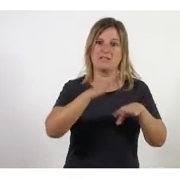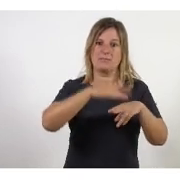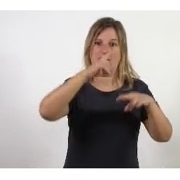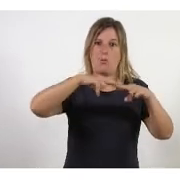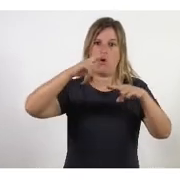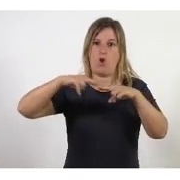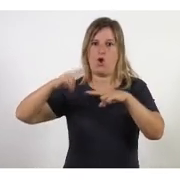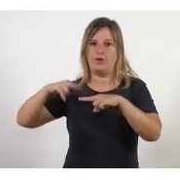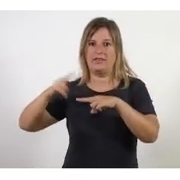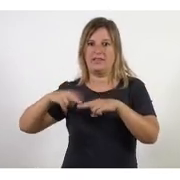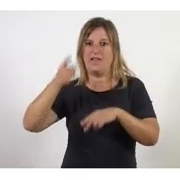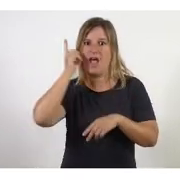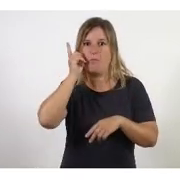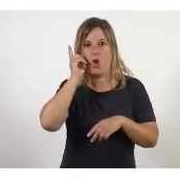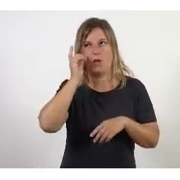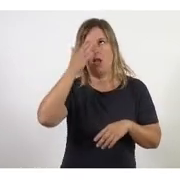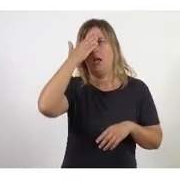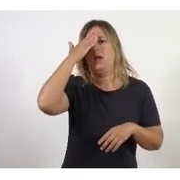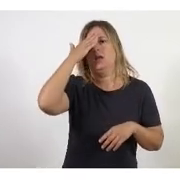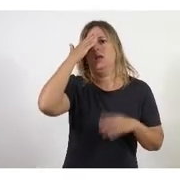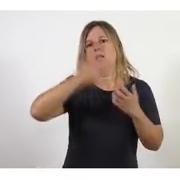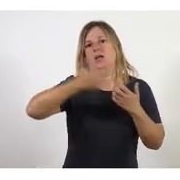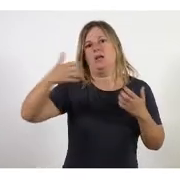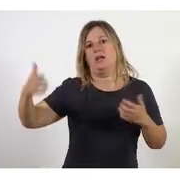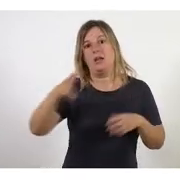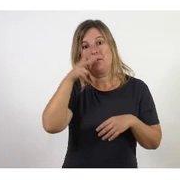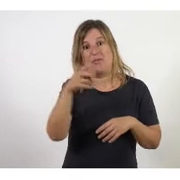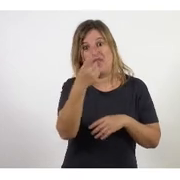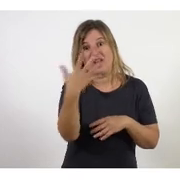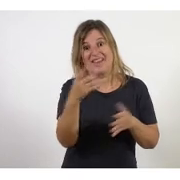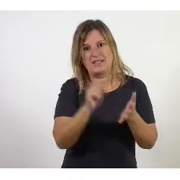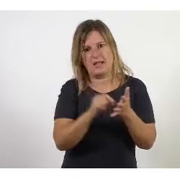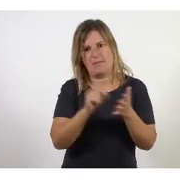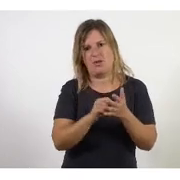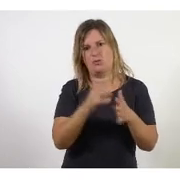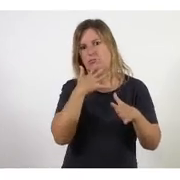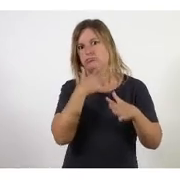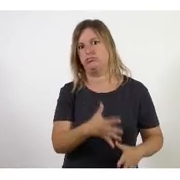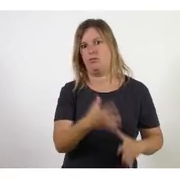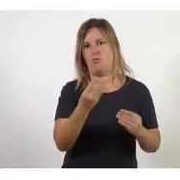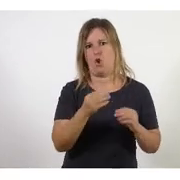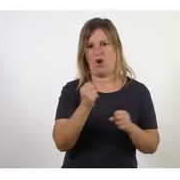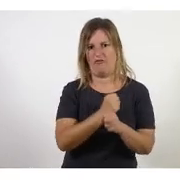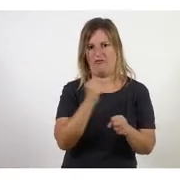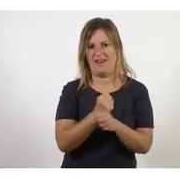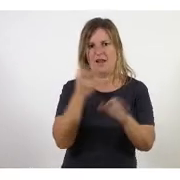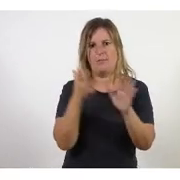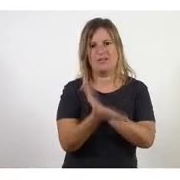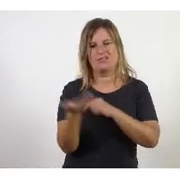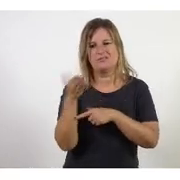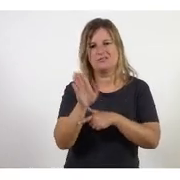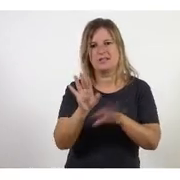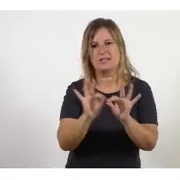el mòbil, us en recordareu de mi. Un vídeo de 15 minuts és molta feina. Jo aquí vaig a coses molt senzilles, que us